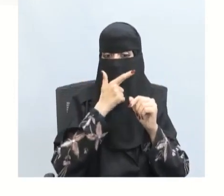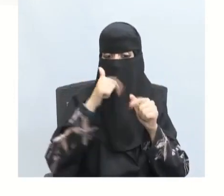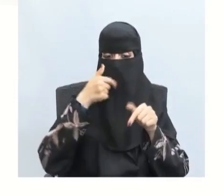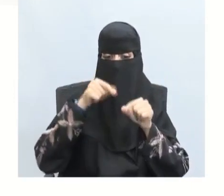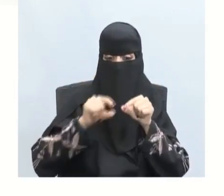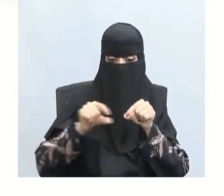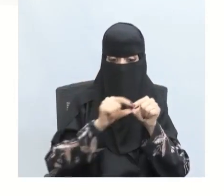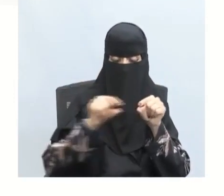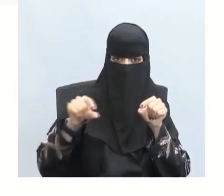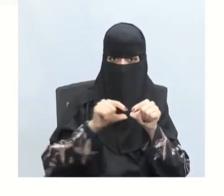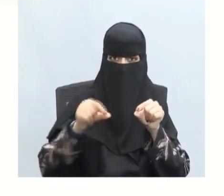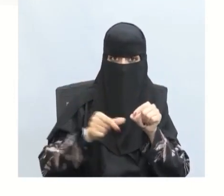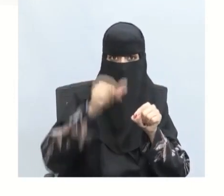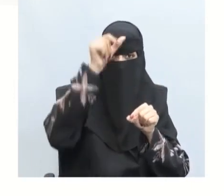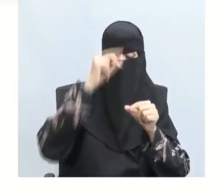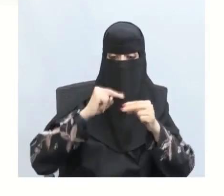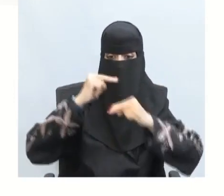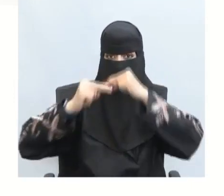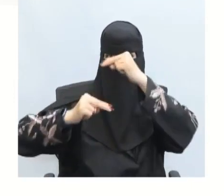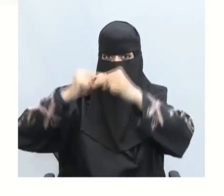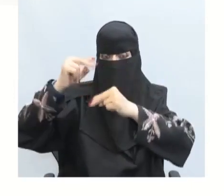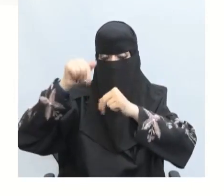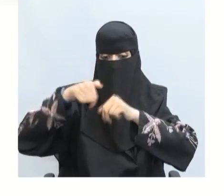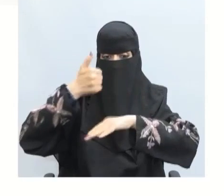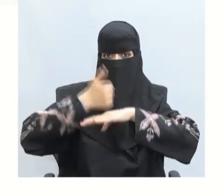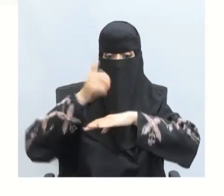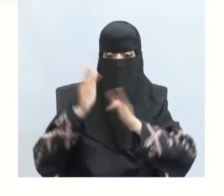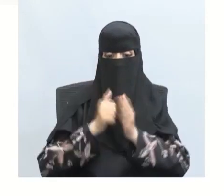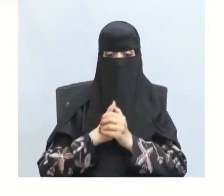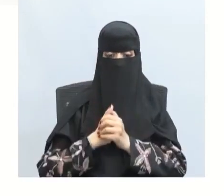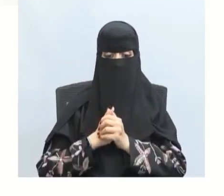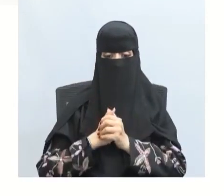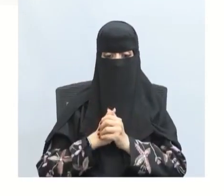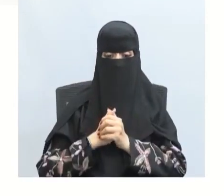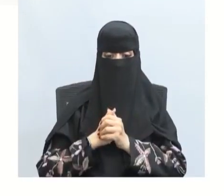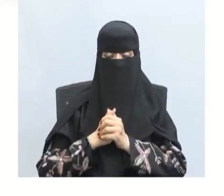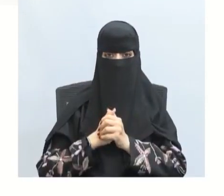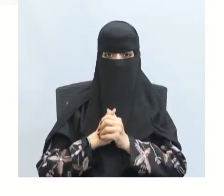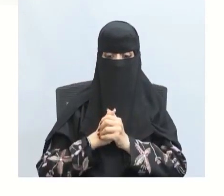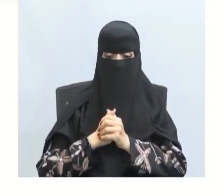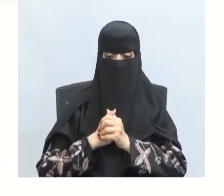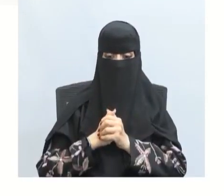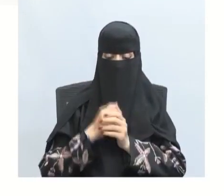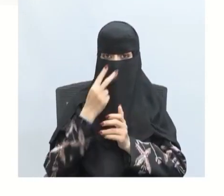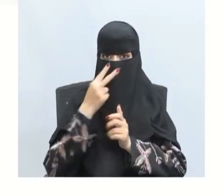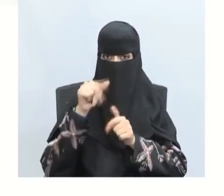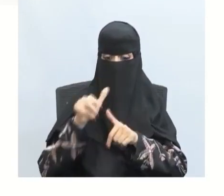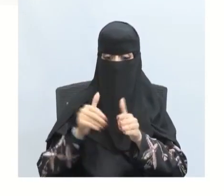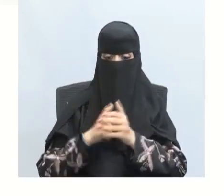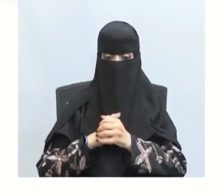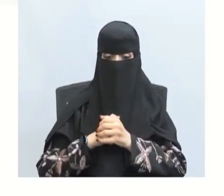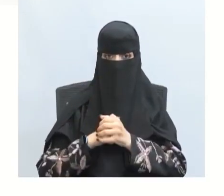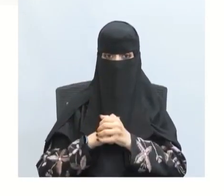الرئيسي موضوعنا لهذا اليوم عزيزي الطالب عزيزتي الطالبه وكذلك هنا